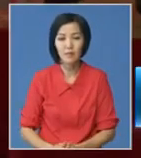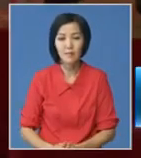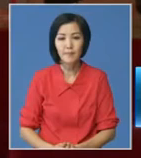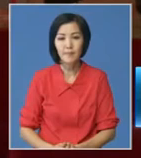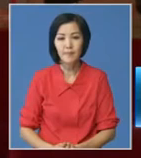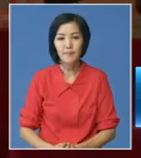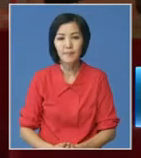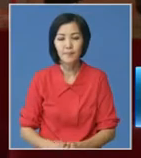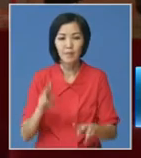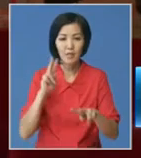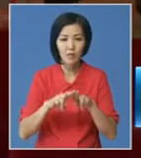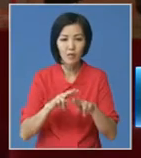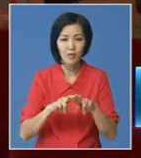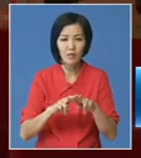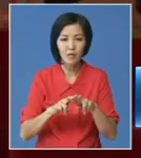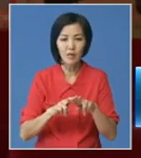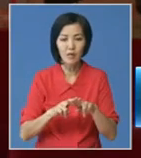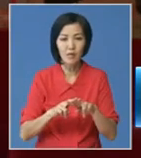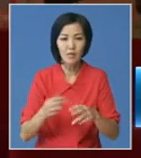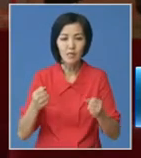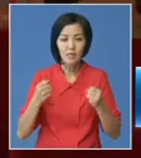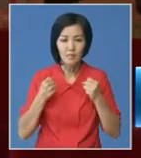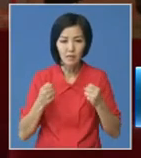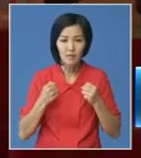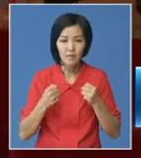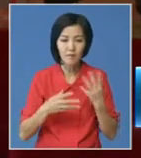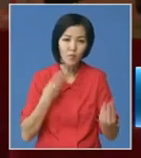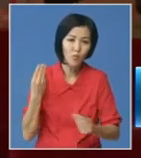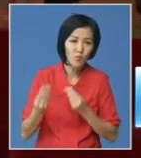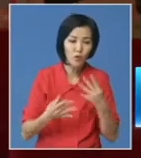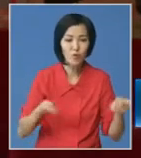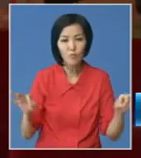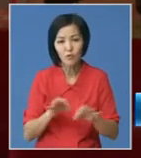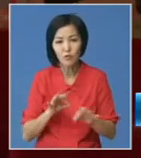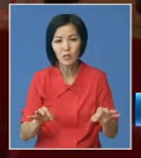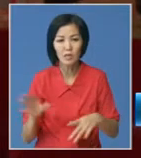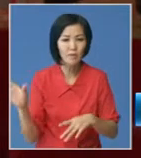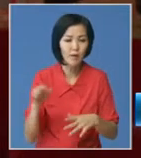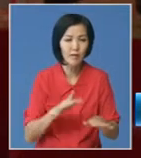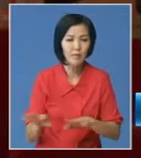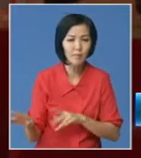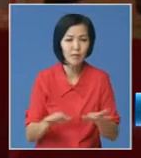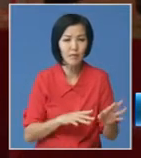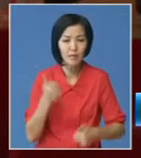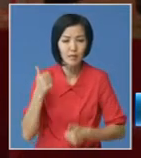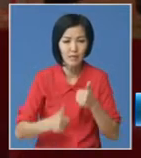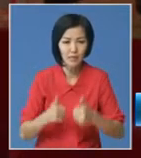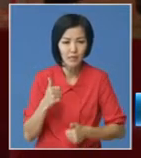жаңағы ойындарға, жаңа спортивный мероприятия, жаңа музыкалық, бүкіл мероприятияға,